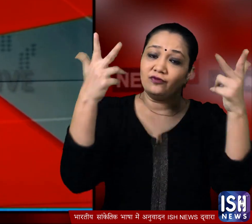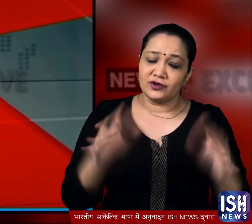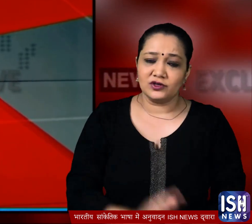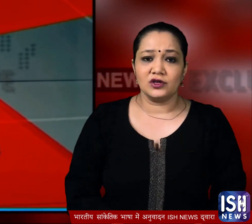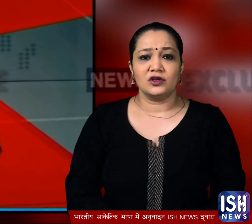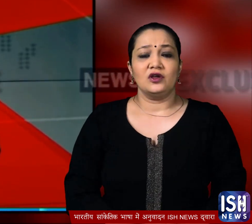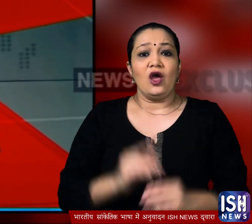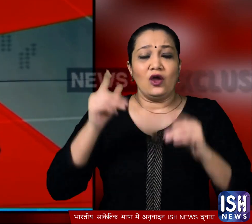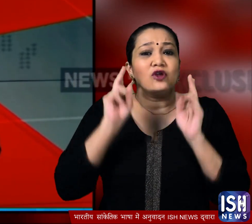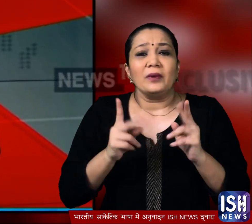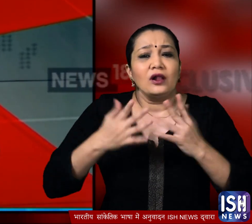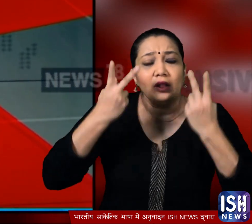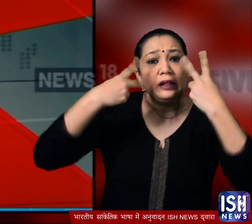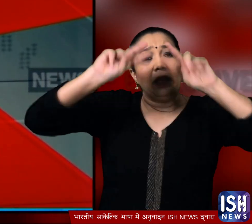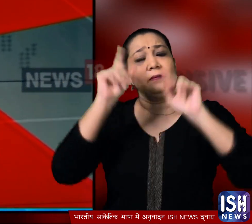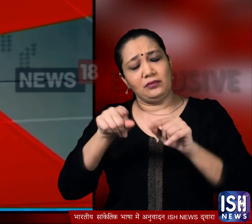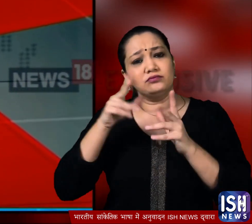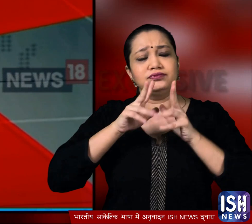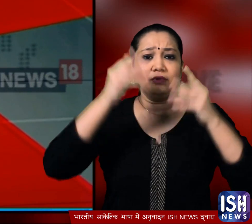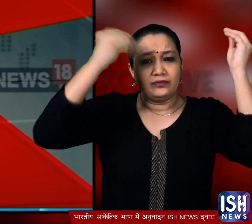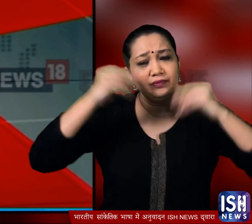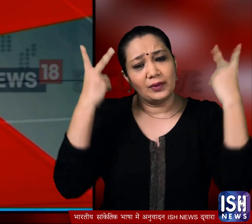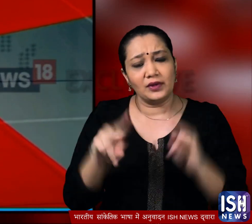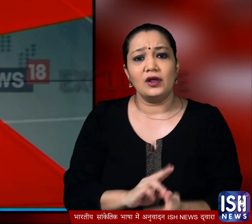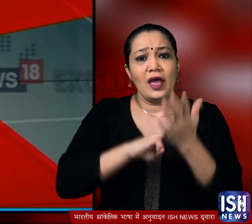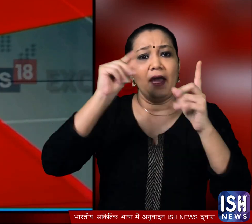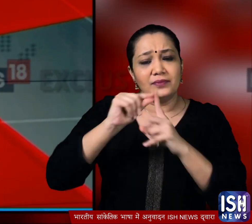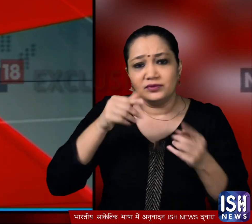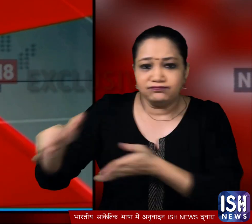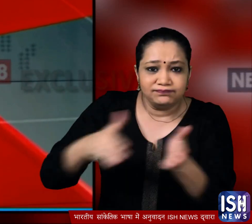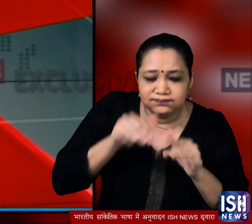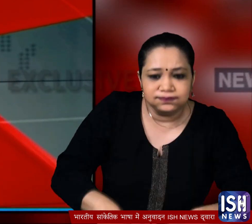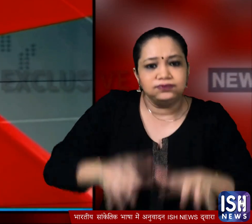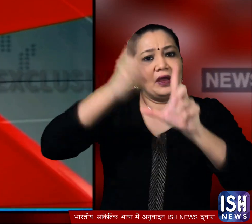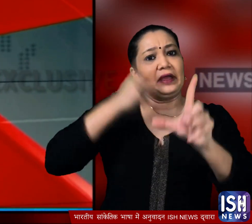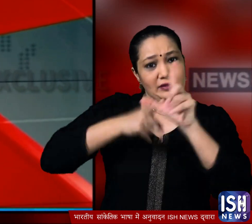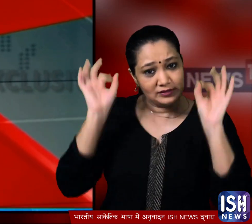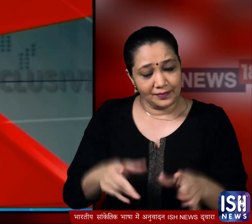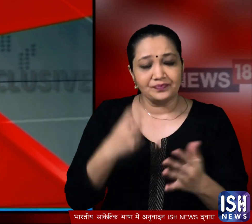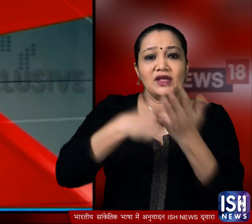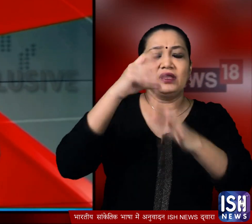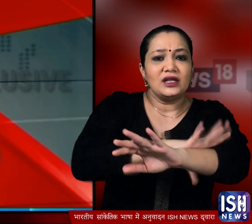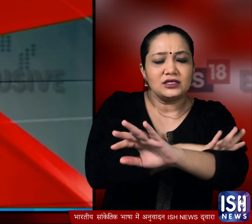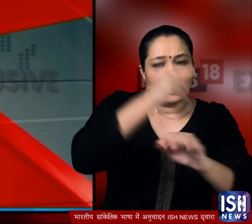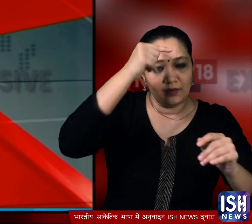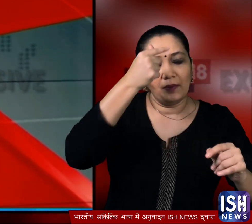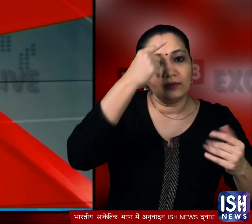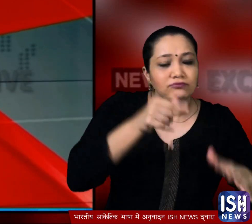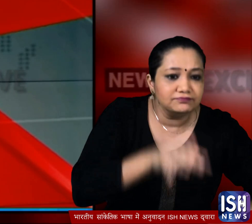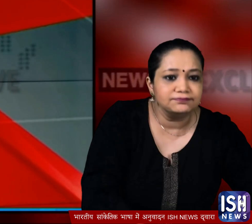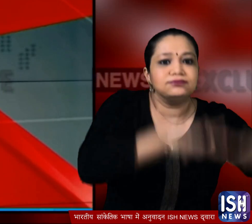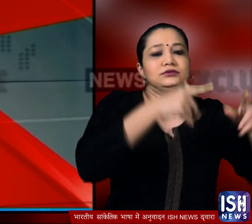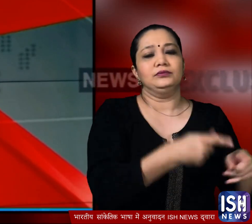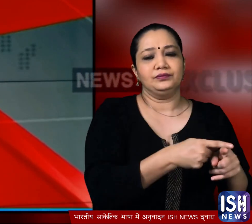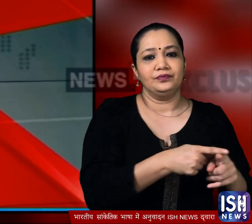से 3 गुना तक ज्यादा बारिश हुई, जिसकी वजह से एमपी की नदियां हर साल की तरह उफान मारने लगी, जबकि राजस्थान में संकट जल भराव से पैदा हुआ, जिसके